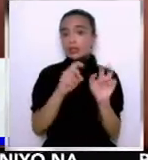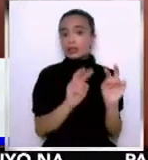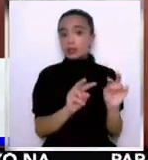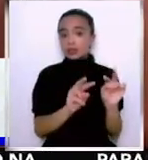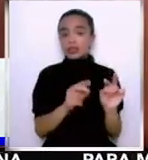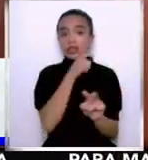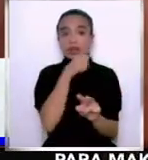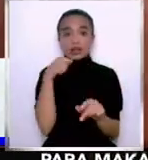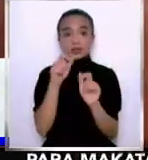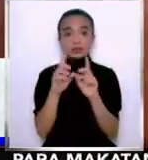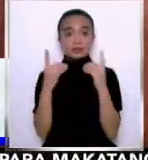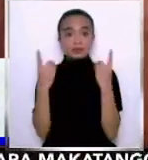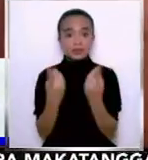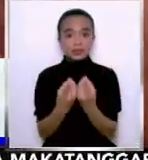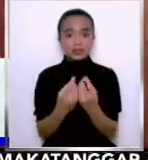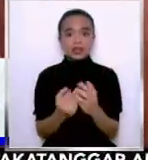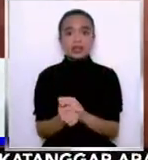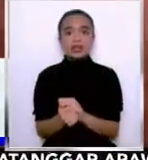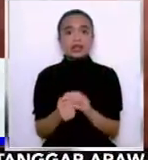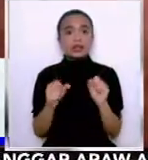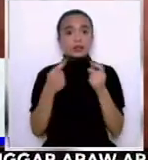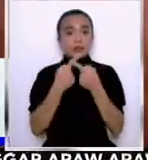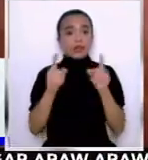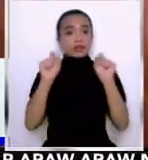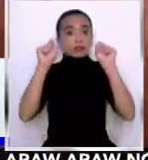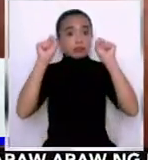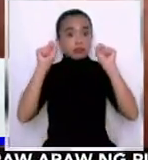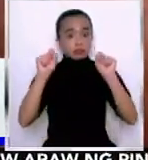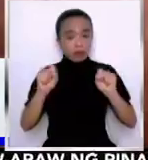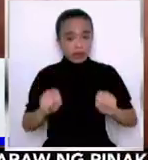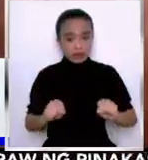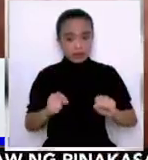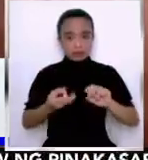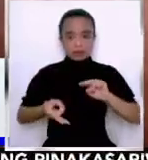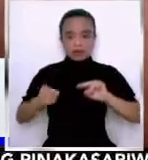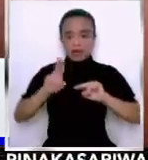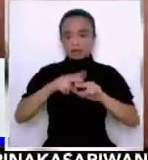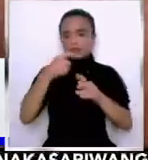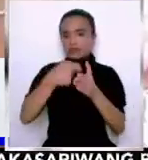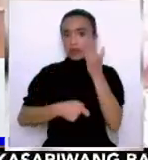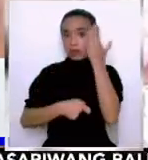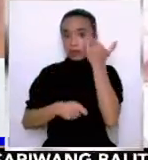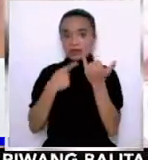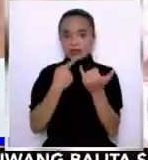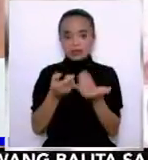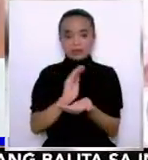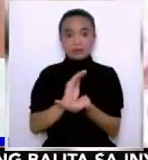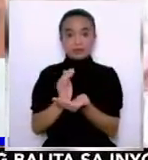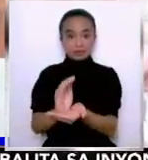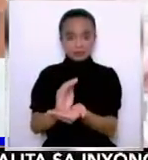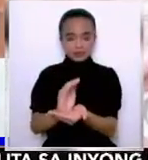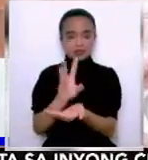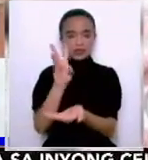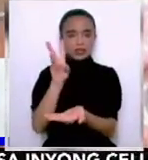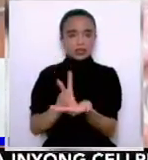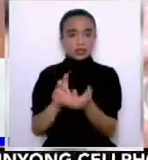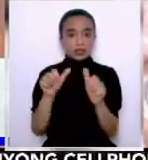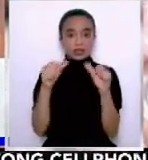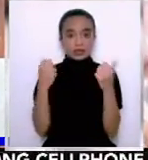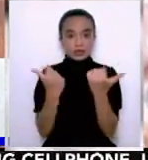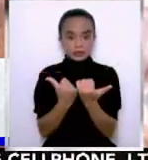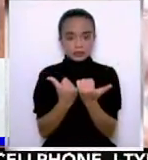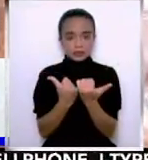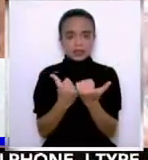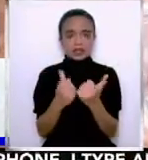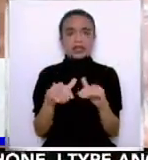Department. Pero posible pa umanong lalo itong tumaas dahil ayon sa Zamboanga City Poultry Raisers Association, limitado